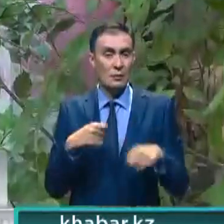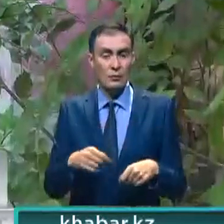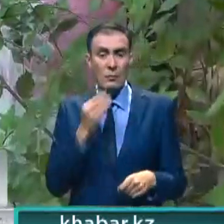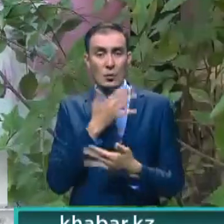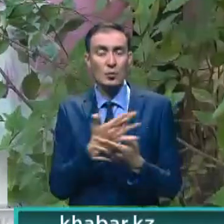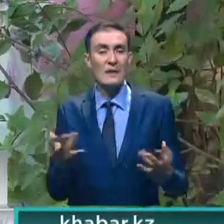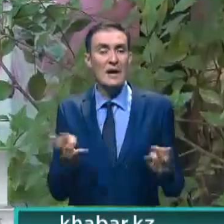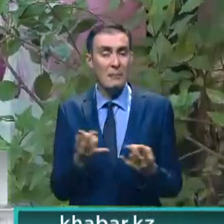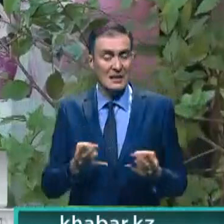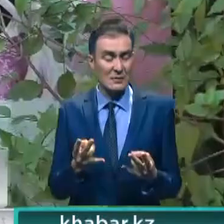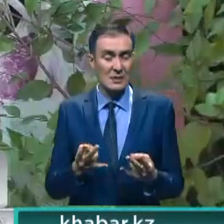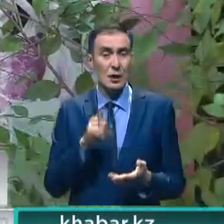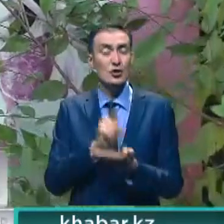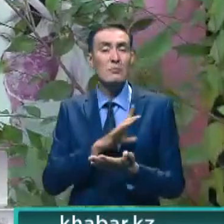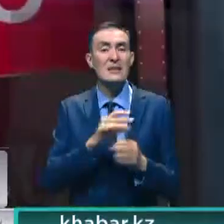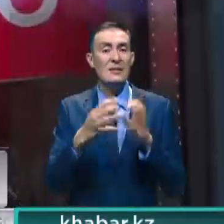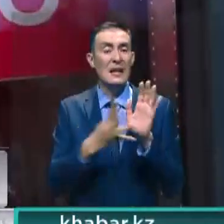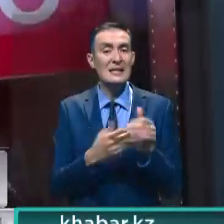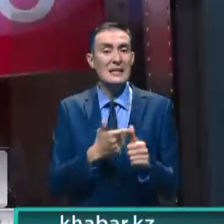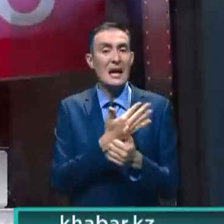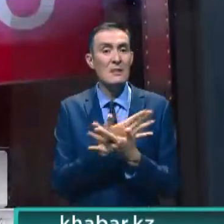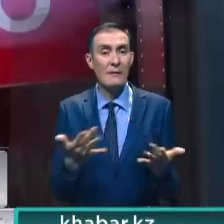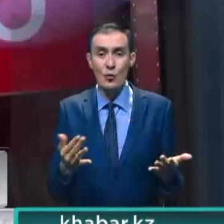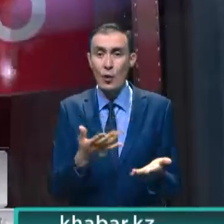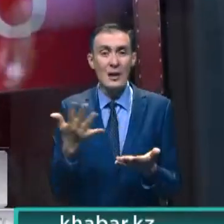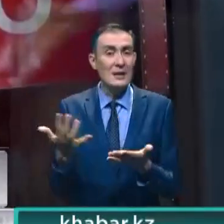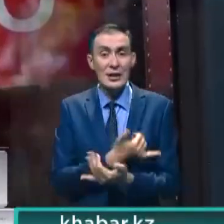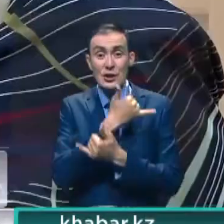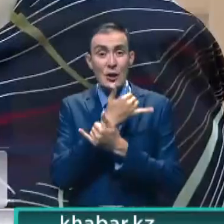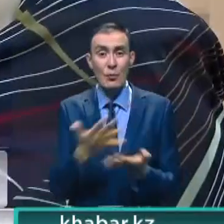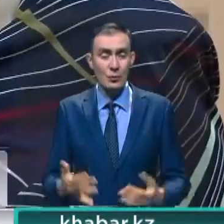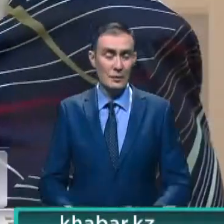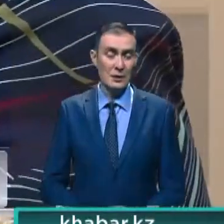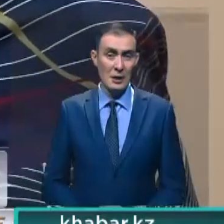первой необходимости. Должно быть 19 наименований, но найти их покупатели не могут.